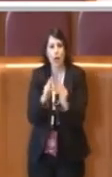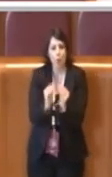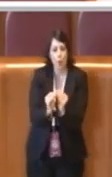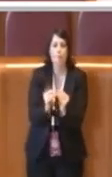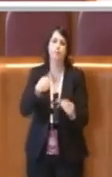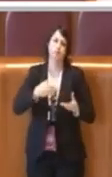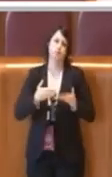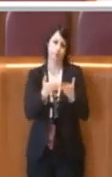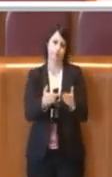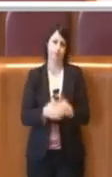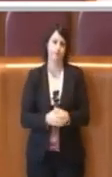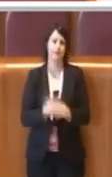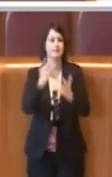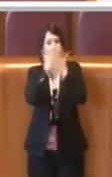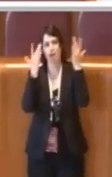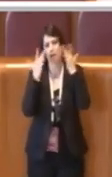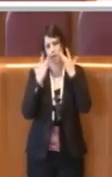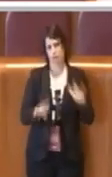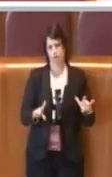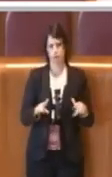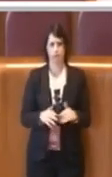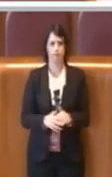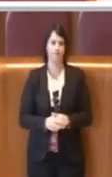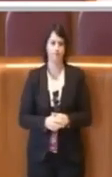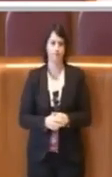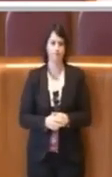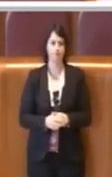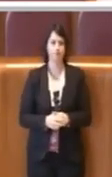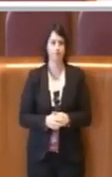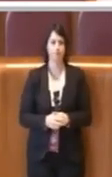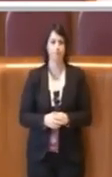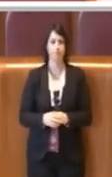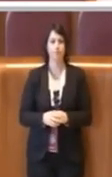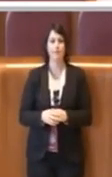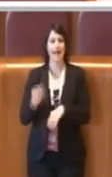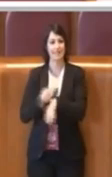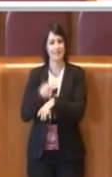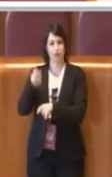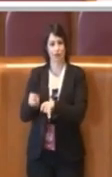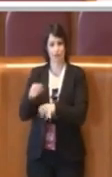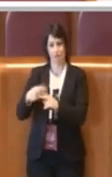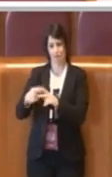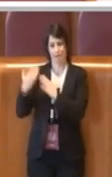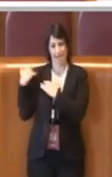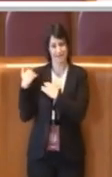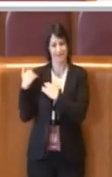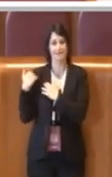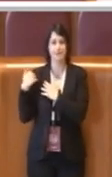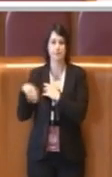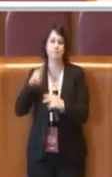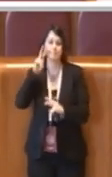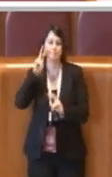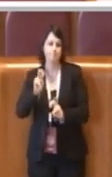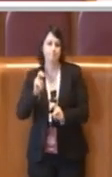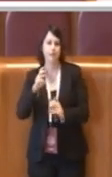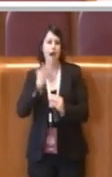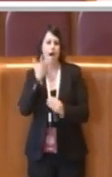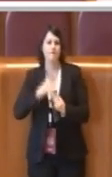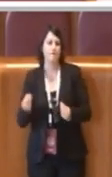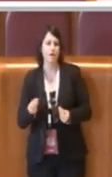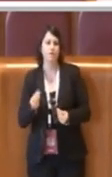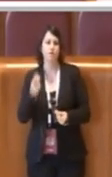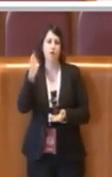l'esame che fece il precedente assessorato portò a rilevare un uso di questi fondi insufficiente